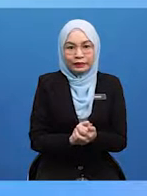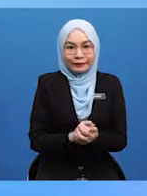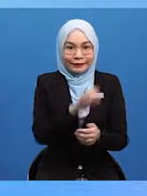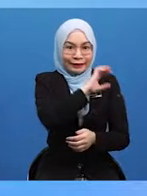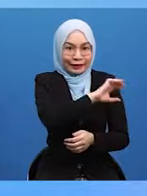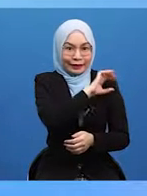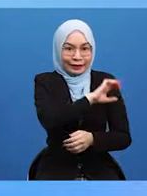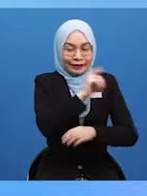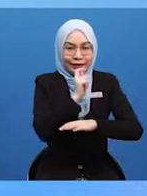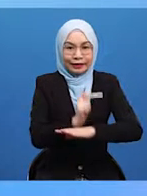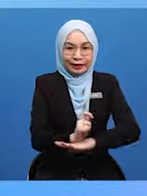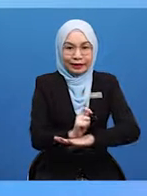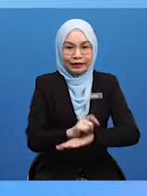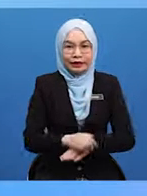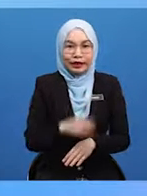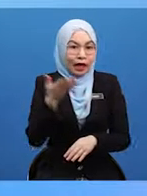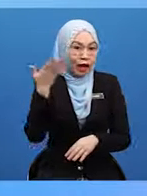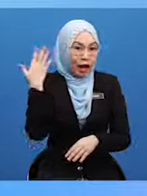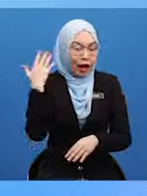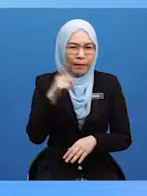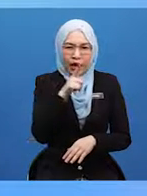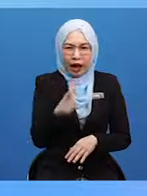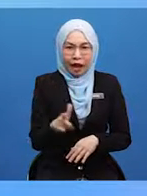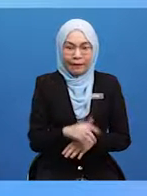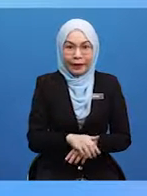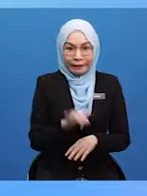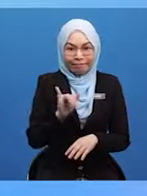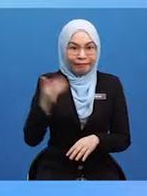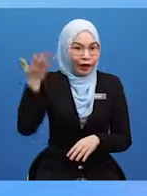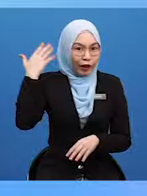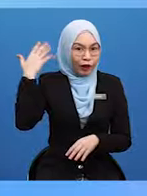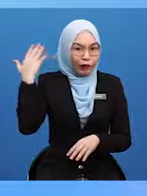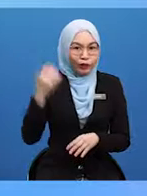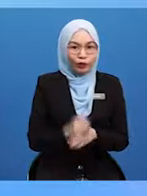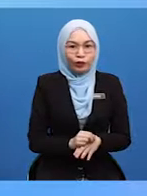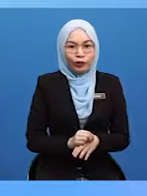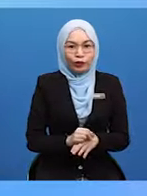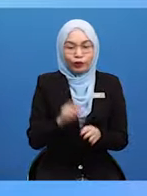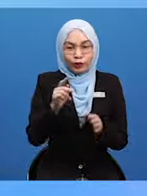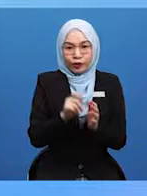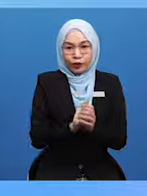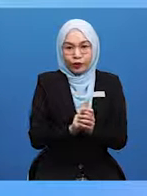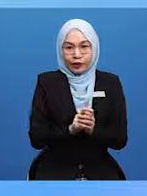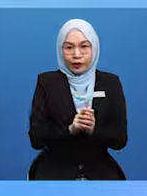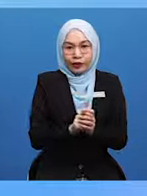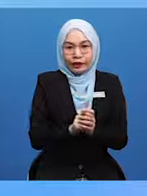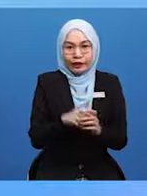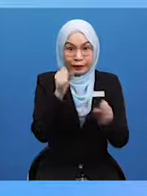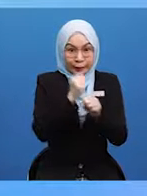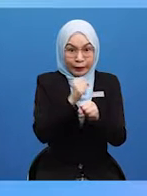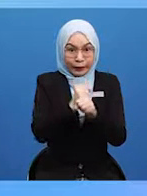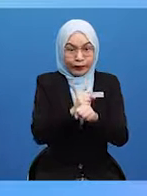tradisional. Kegiatan ekonomi yang dijalankan juga terhad kepada sektor